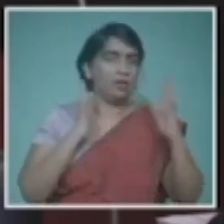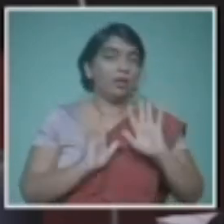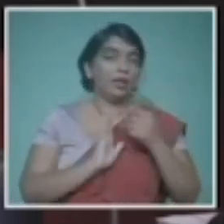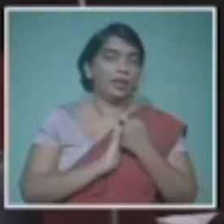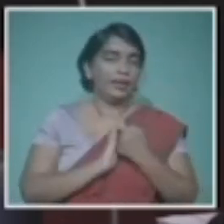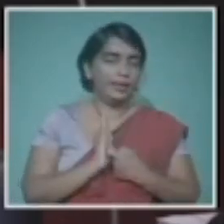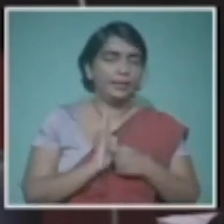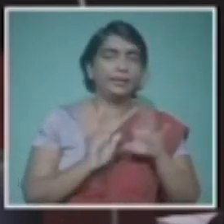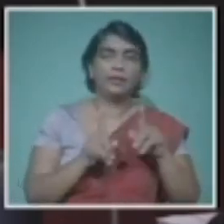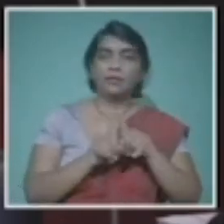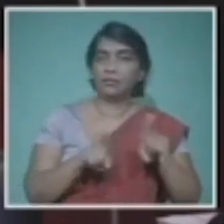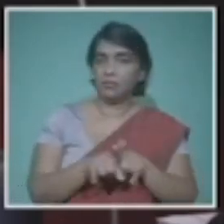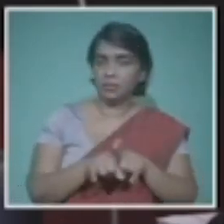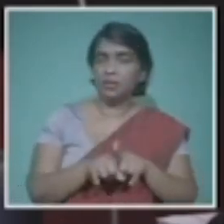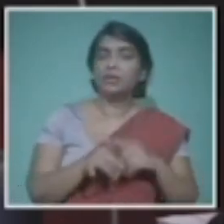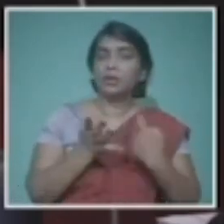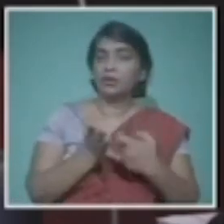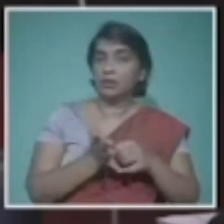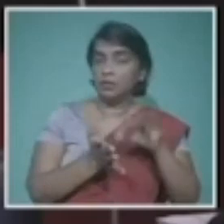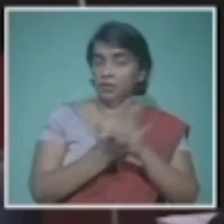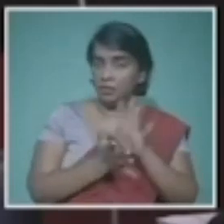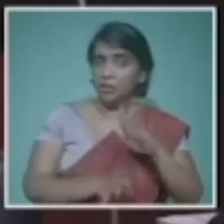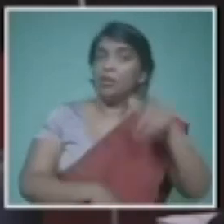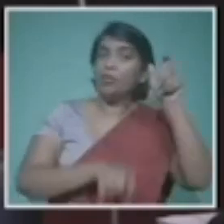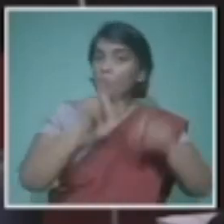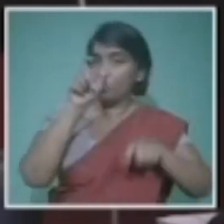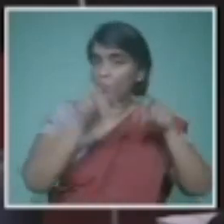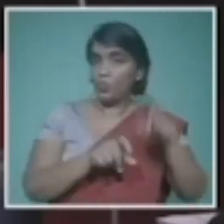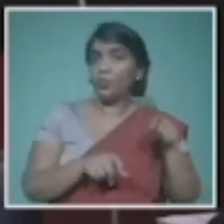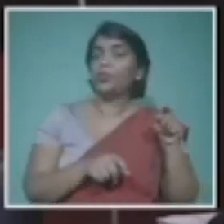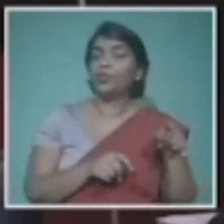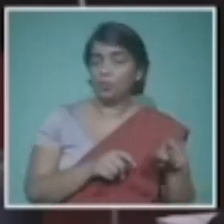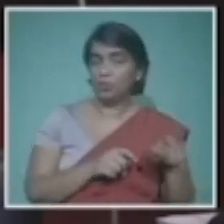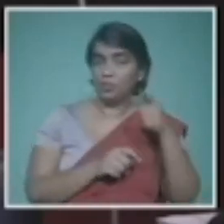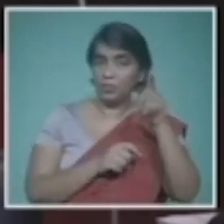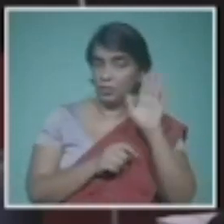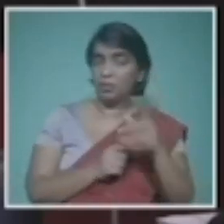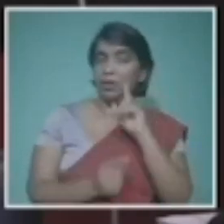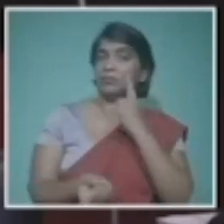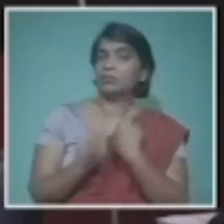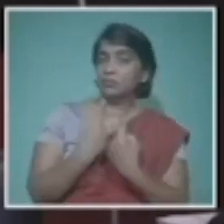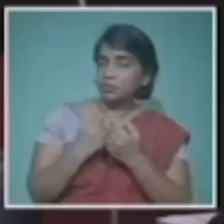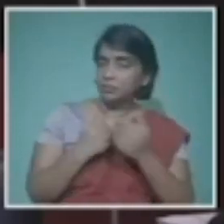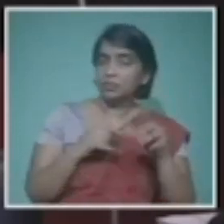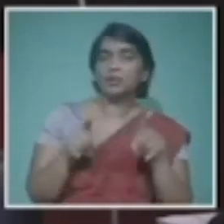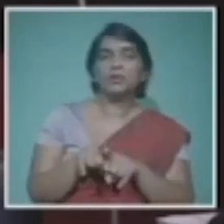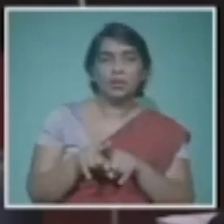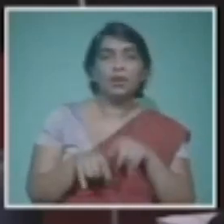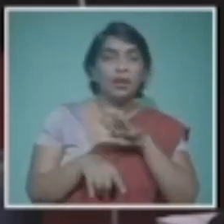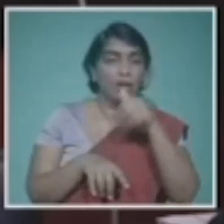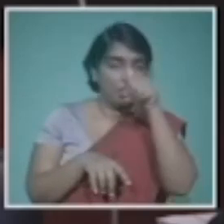නීත්‍යානුකූලව ඒජන්තවරුන් හැටියට ලියාපංච වෙලා ඉන්න අයට ඒ ඔබතුමාලා ඒක නියාමනය කරන වගේම මේ